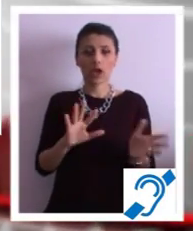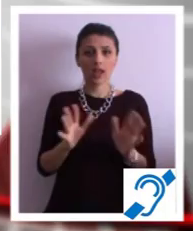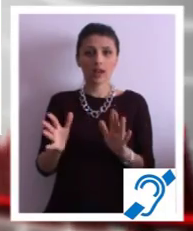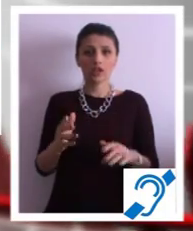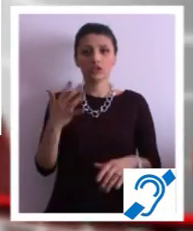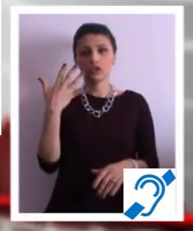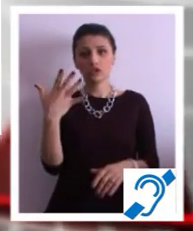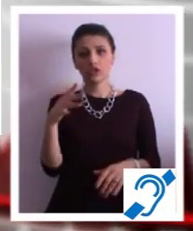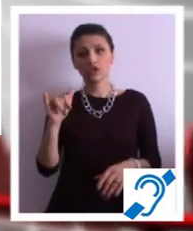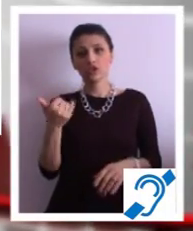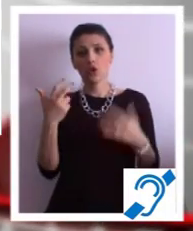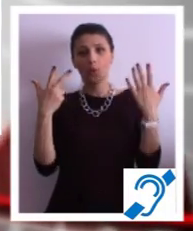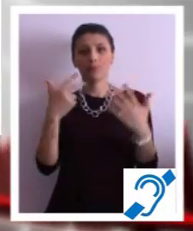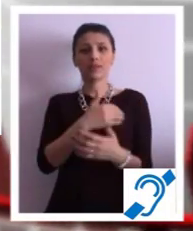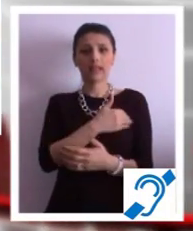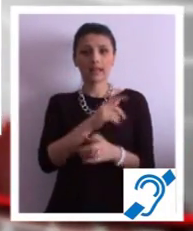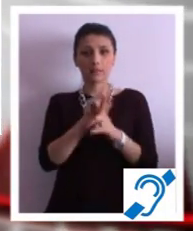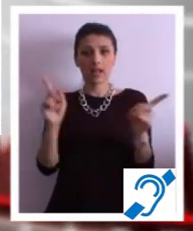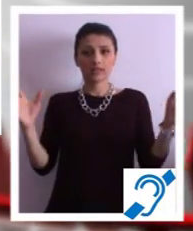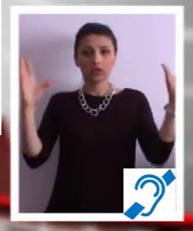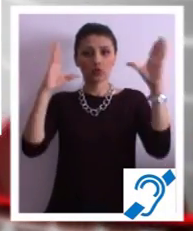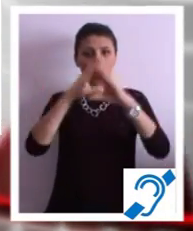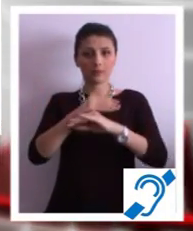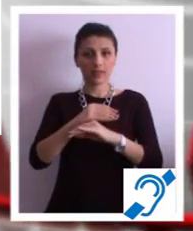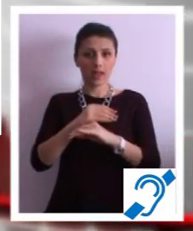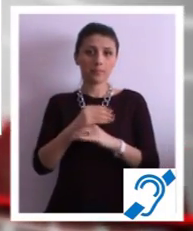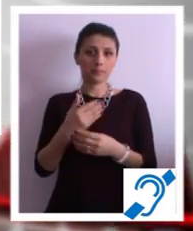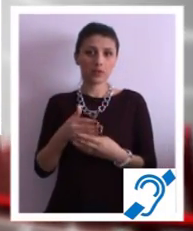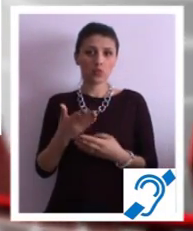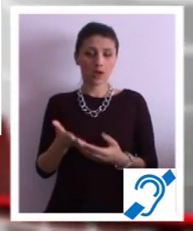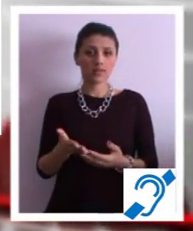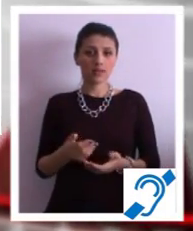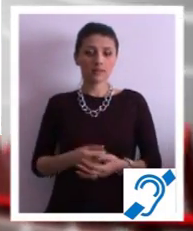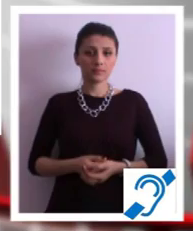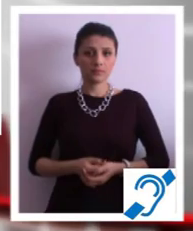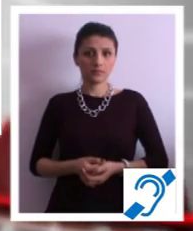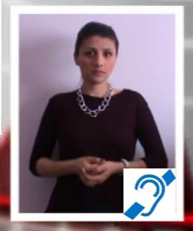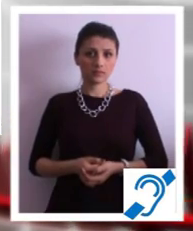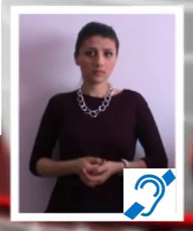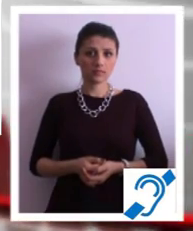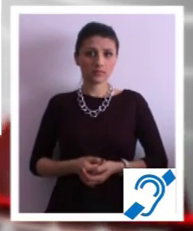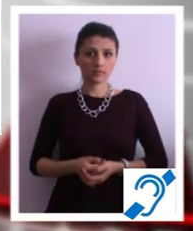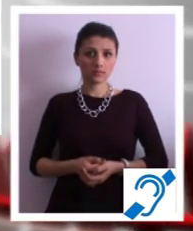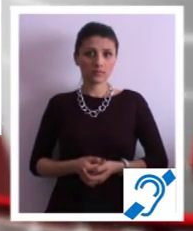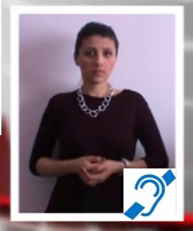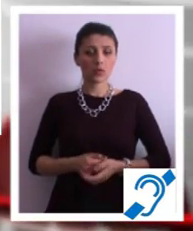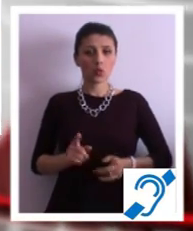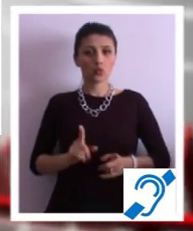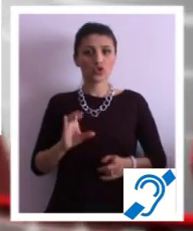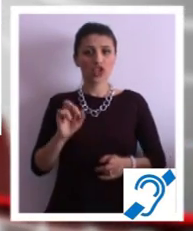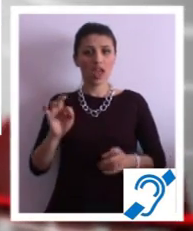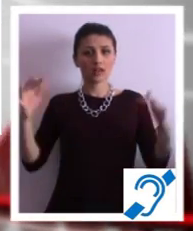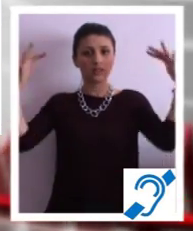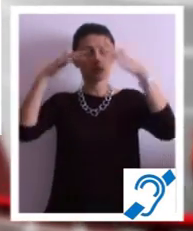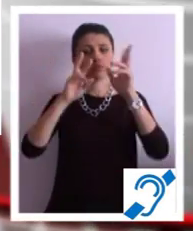între 5 și 8 grade Celsius, cu cele mai ridicate valori tot în zona deluroasă, în condițiile unui cer variabil